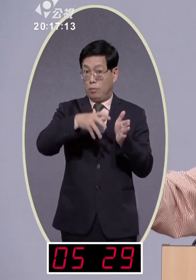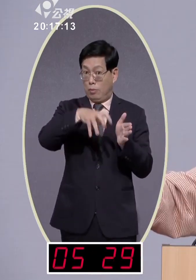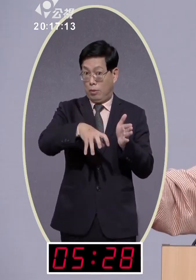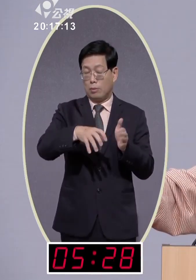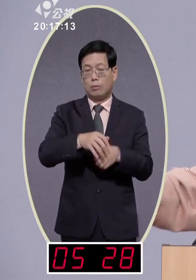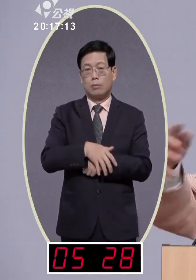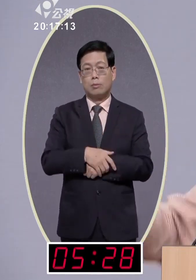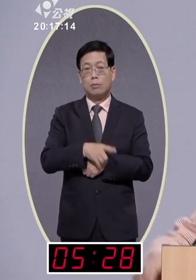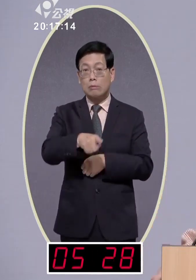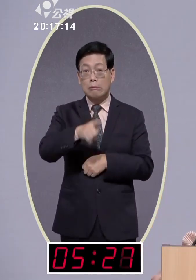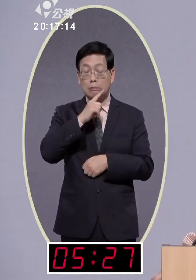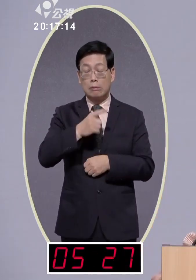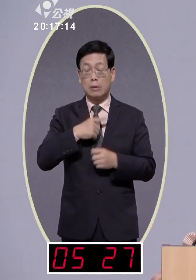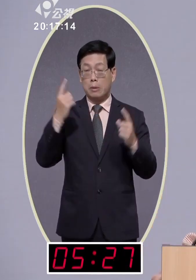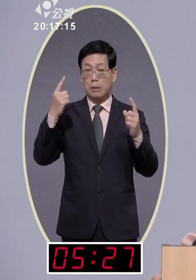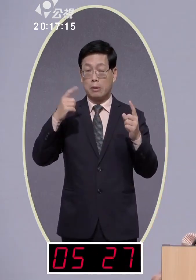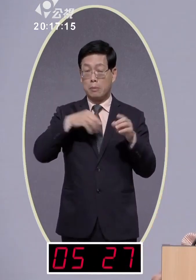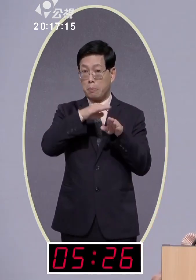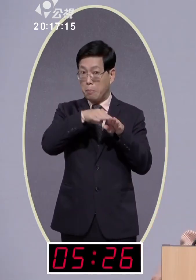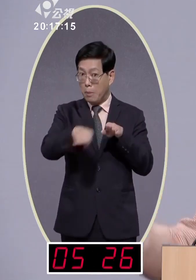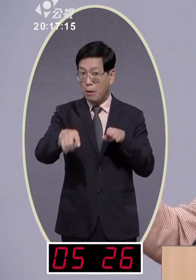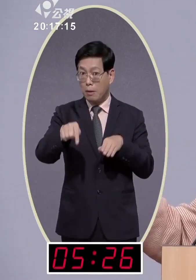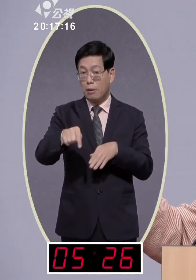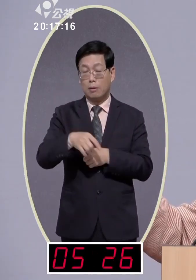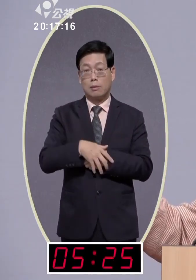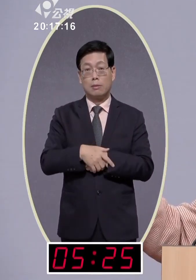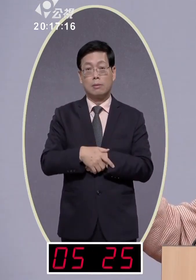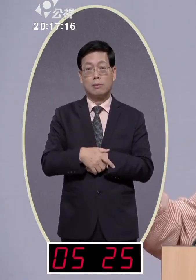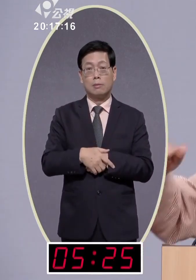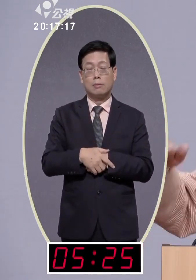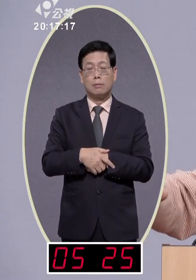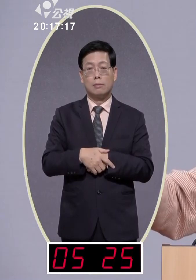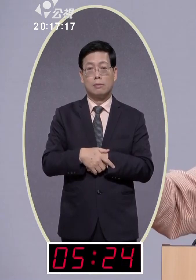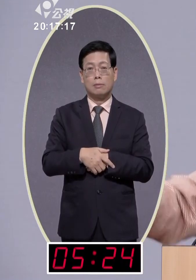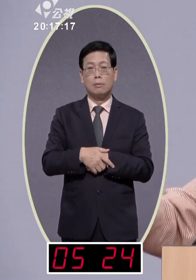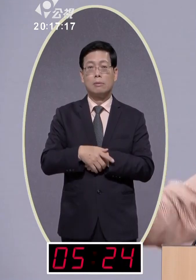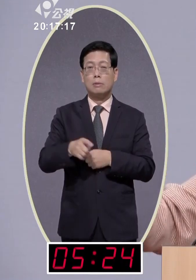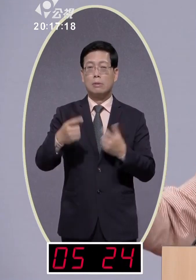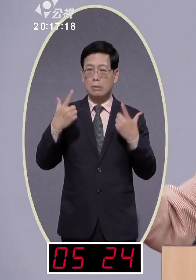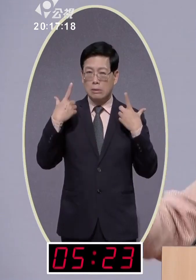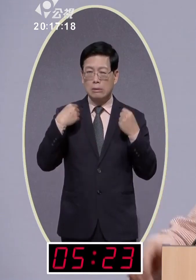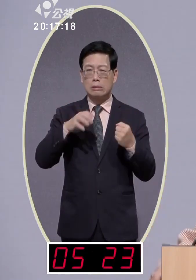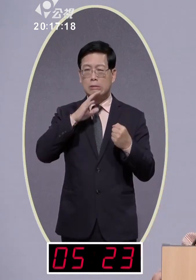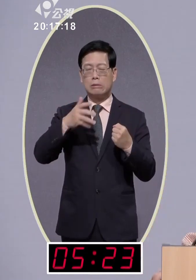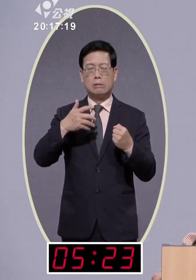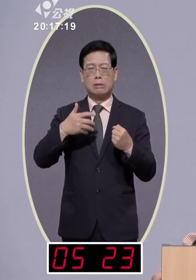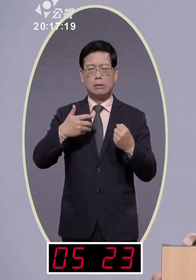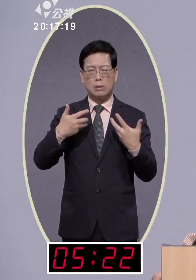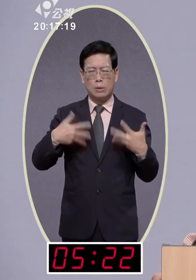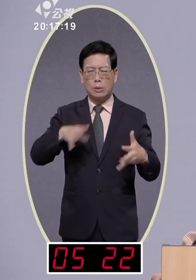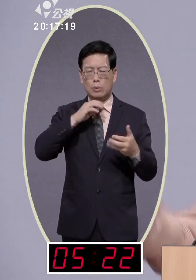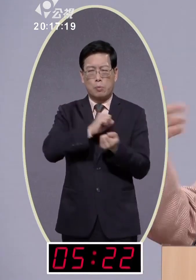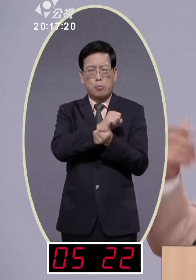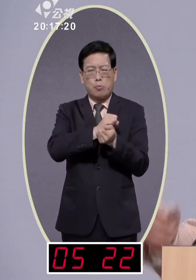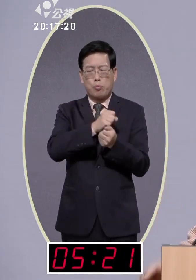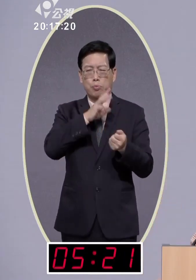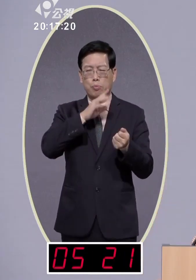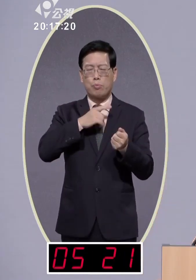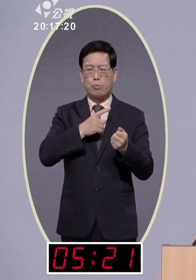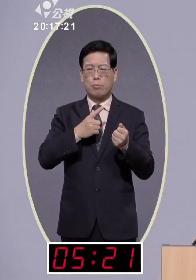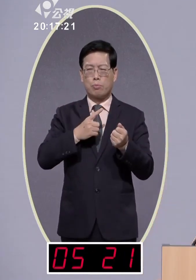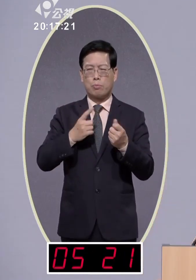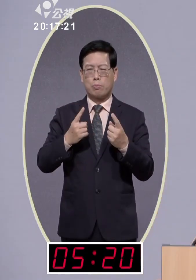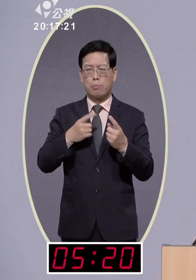那个地方的交流道被因为整木的下陷出了车